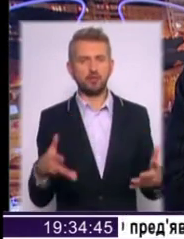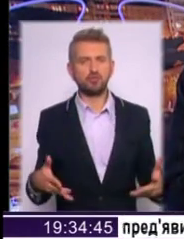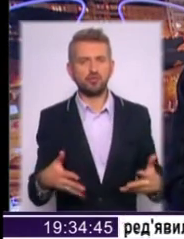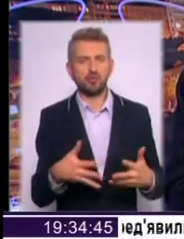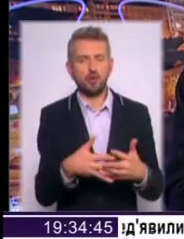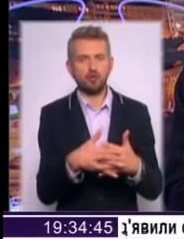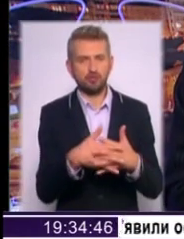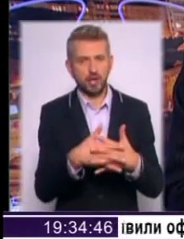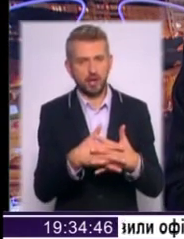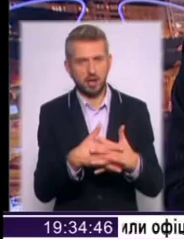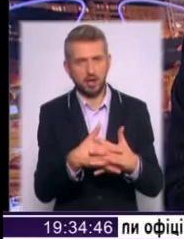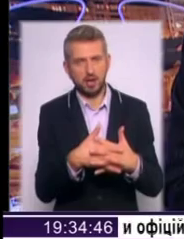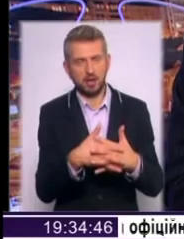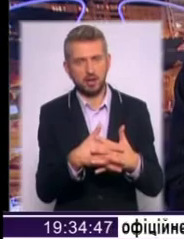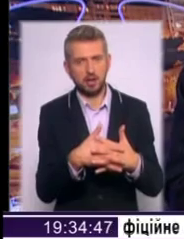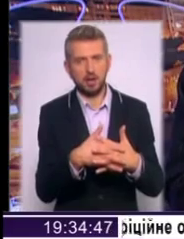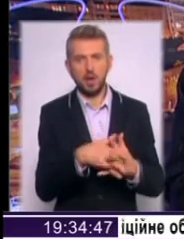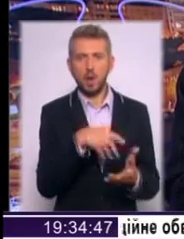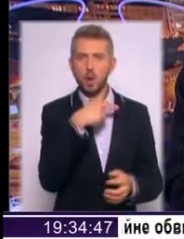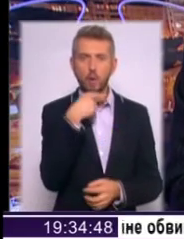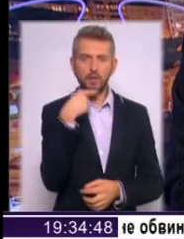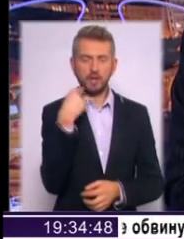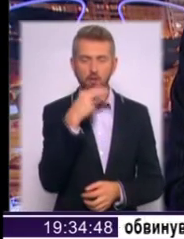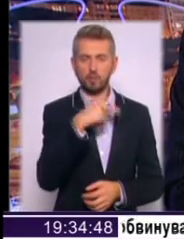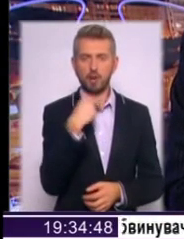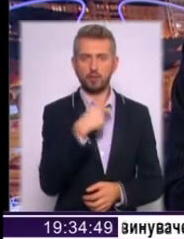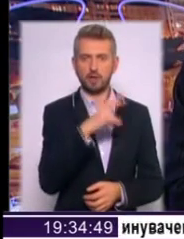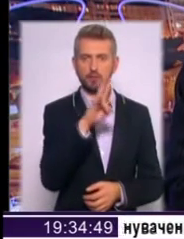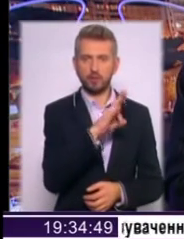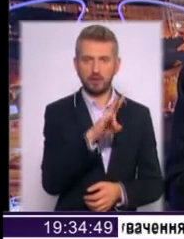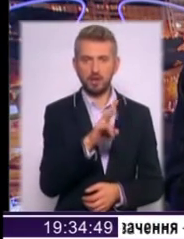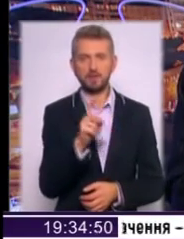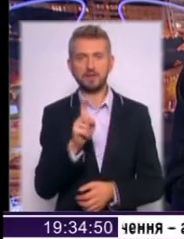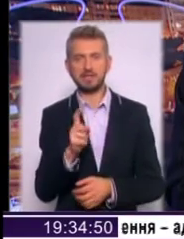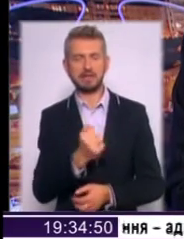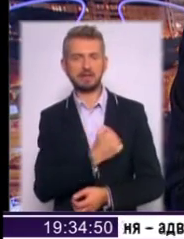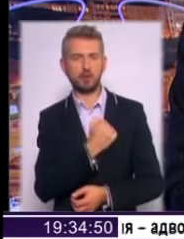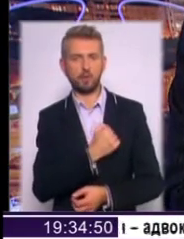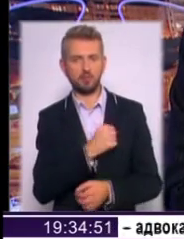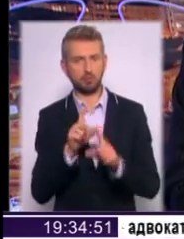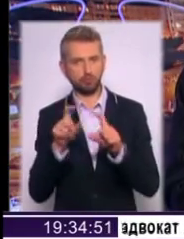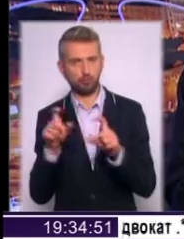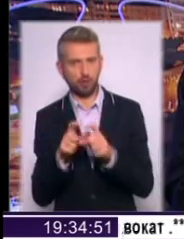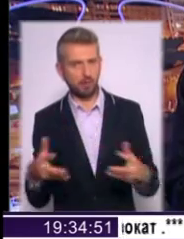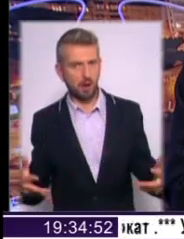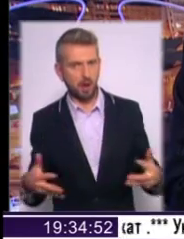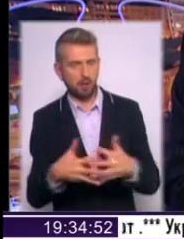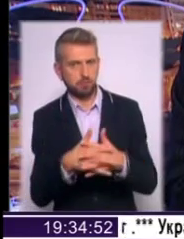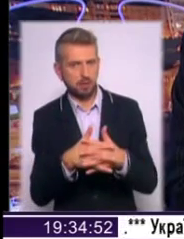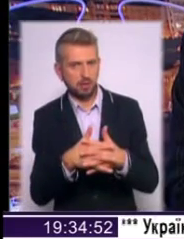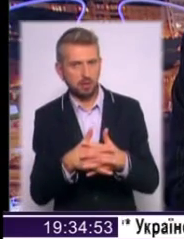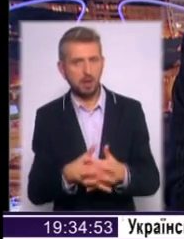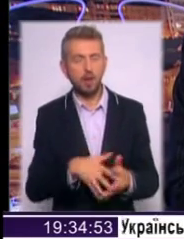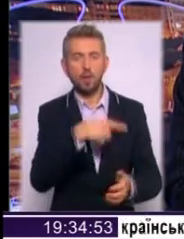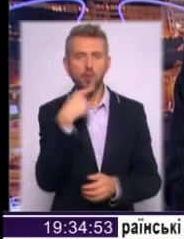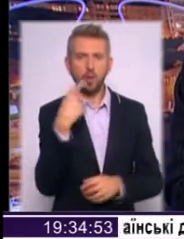тобто зрощення Російської православної церкви з силовими структурами і взагалі з російською владою. У